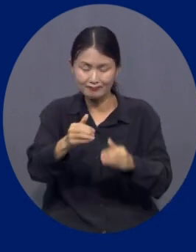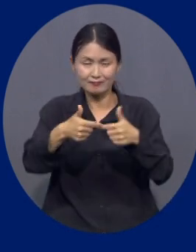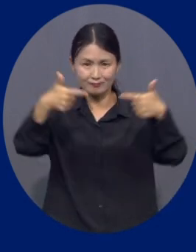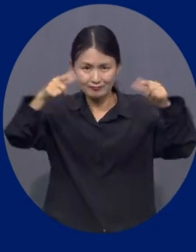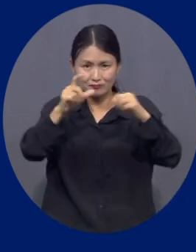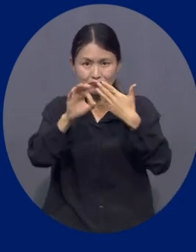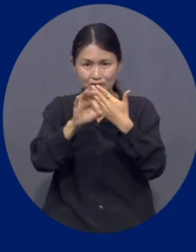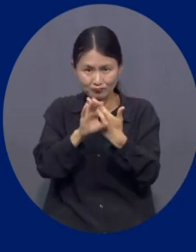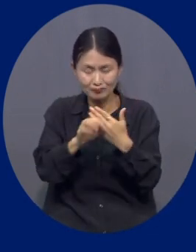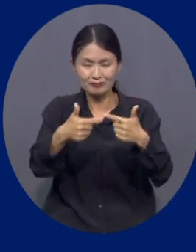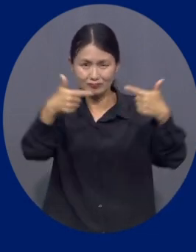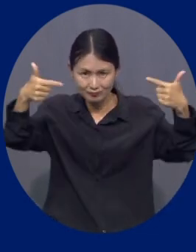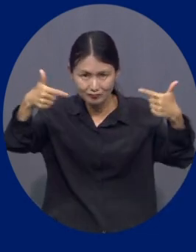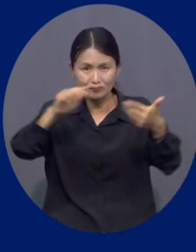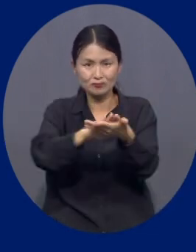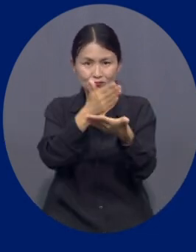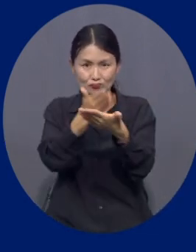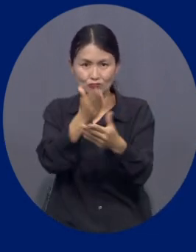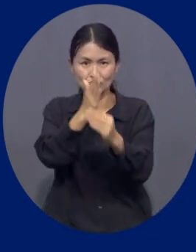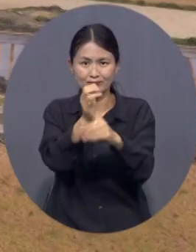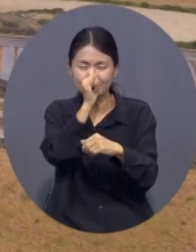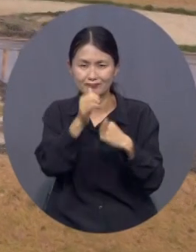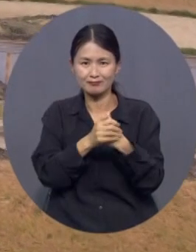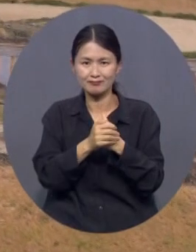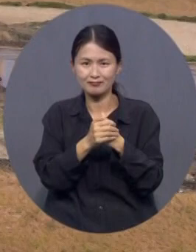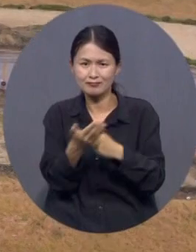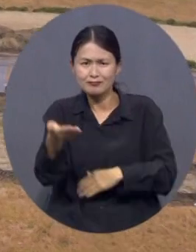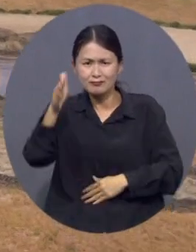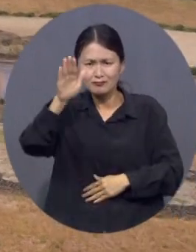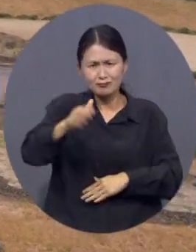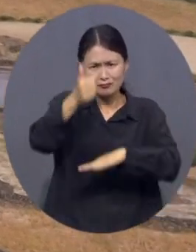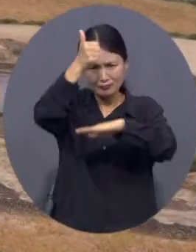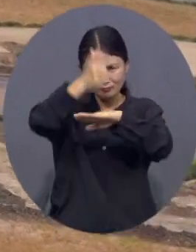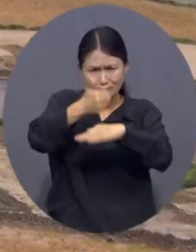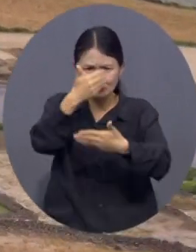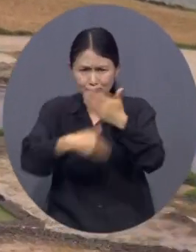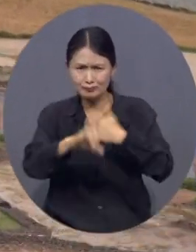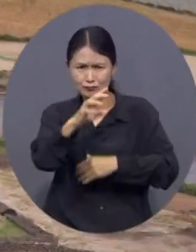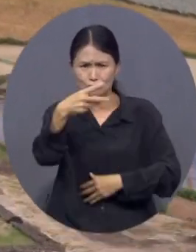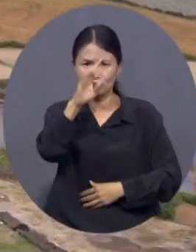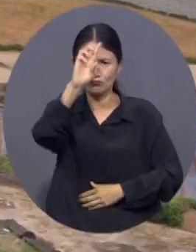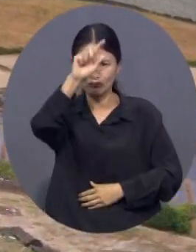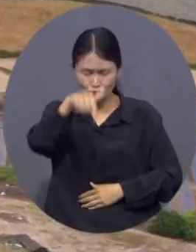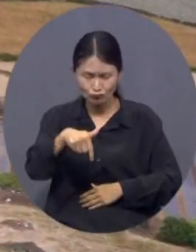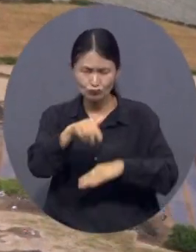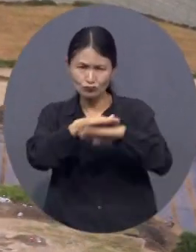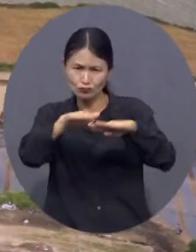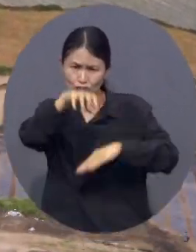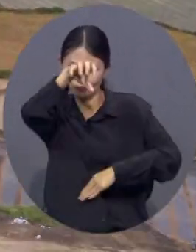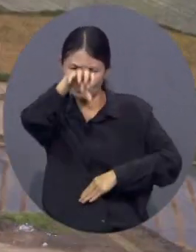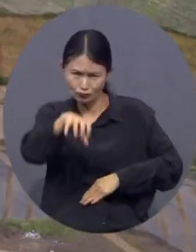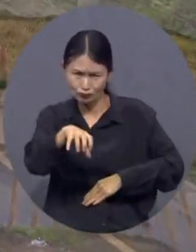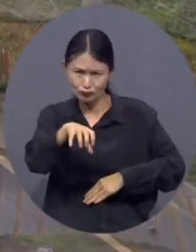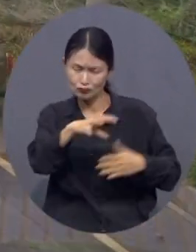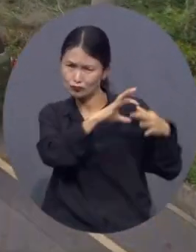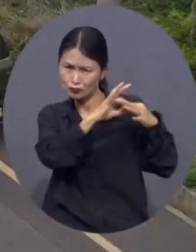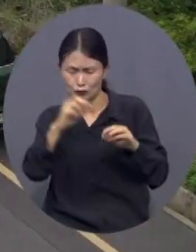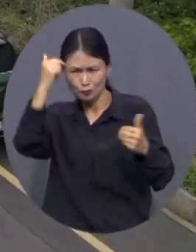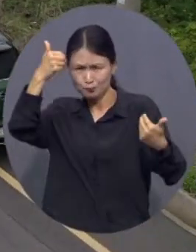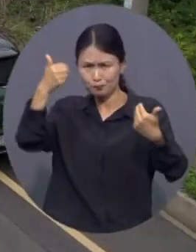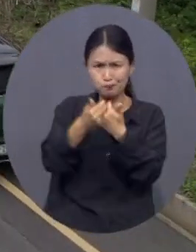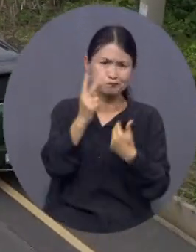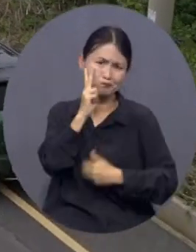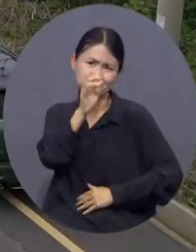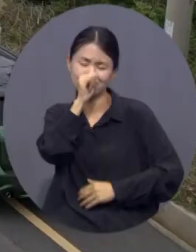증설됐거나 증설공사가 진행되고 있습니다. 그러나 마지막 남은 동부 하수처리장의 경우 여전히 주민 반발이